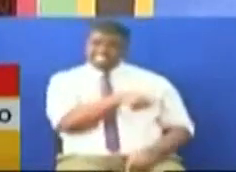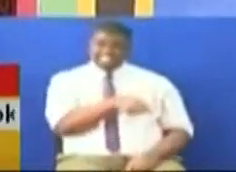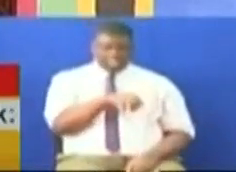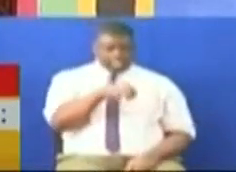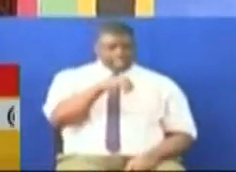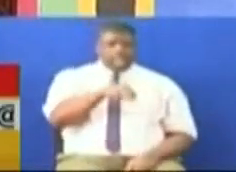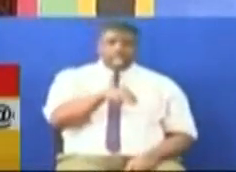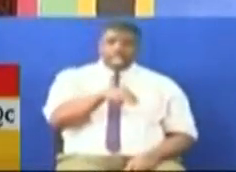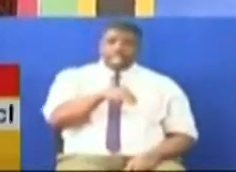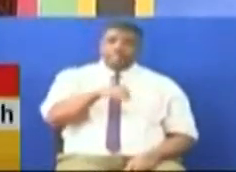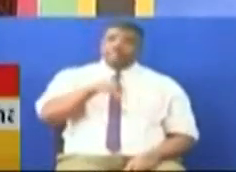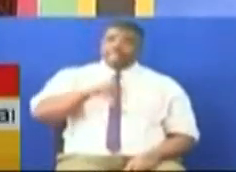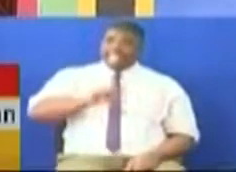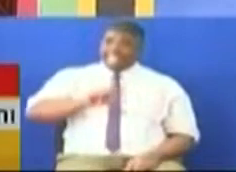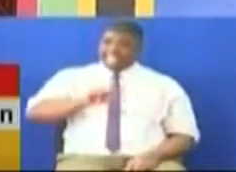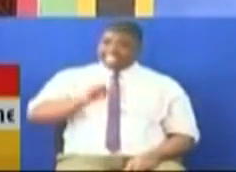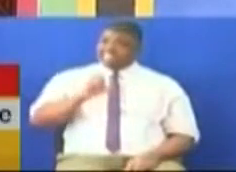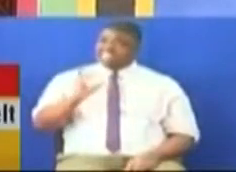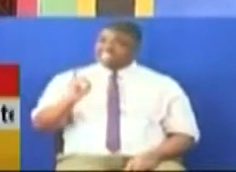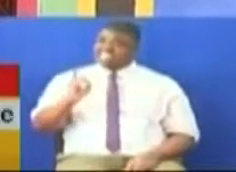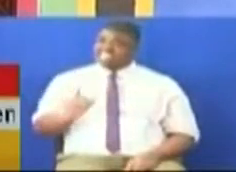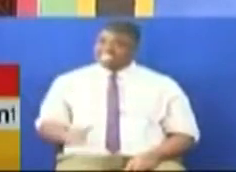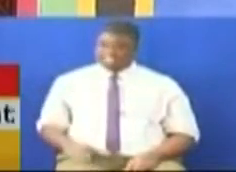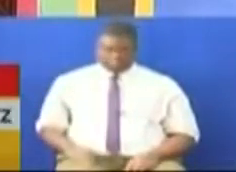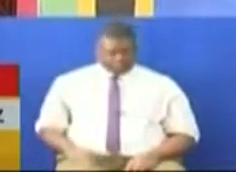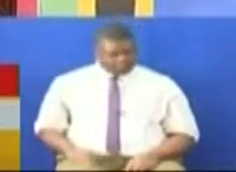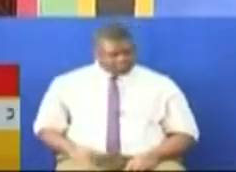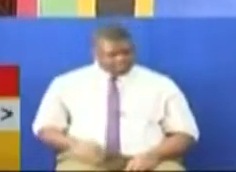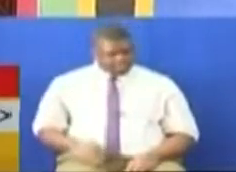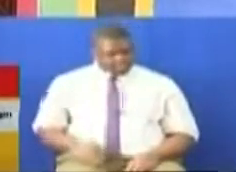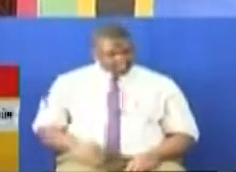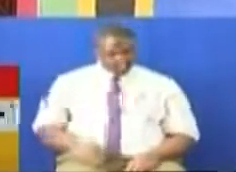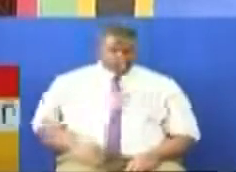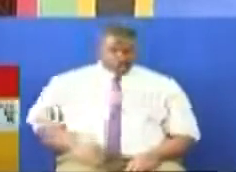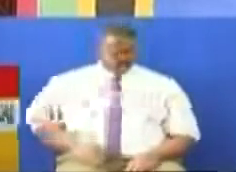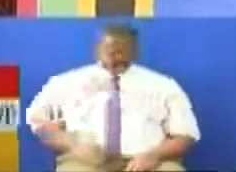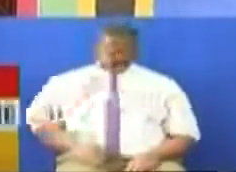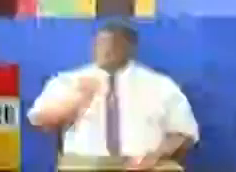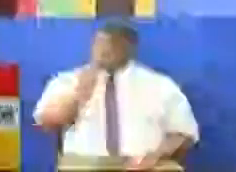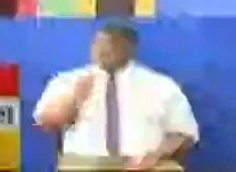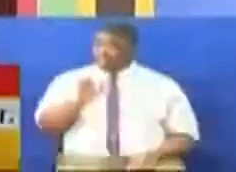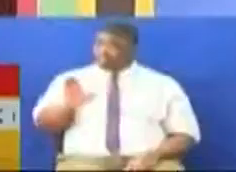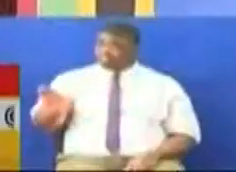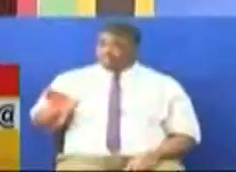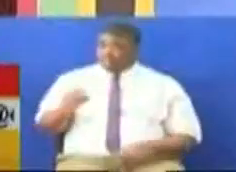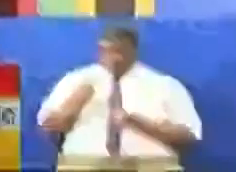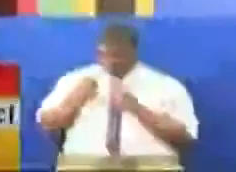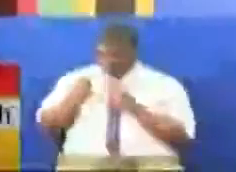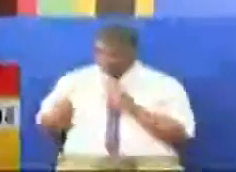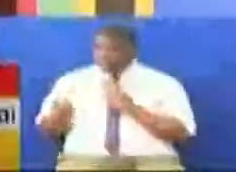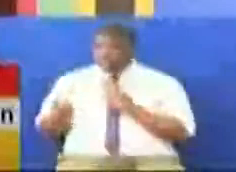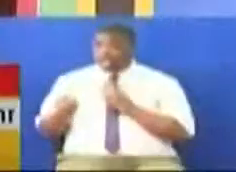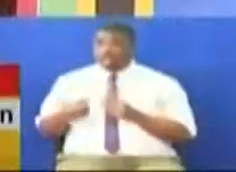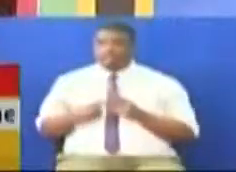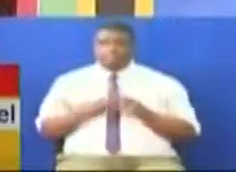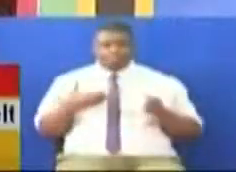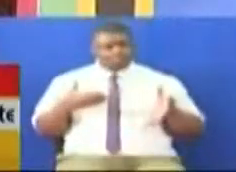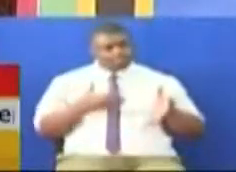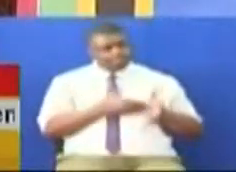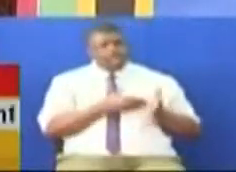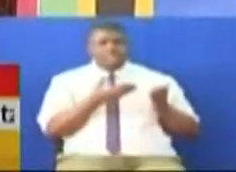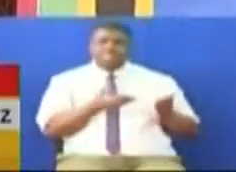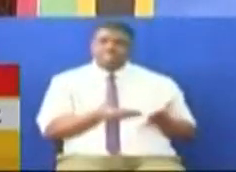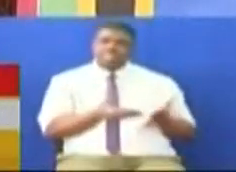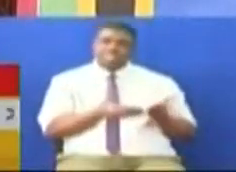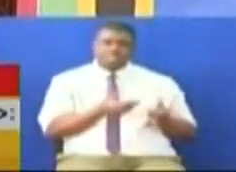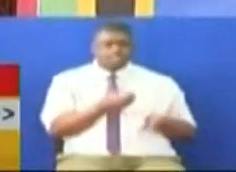Na kinachoonekana, Mheshimiwa Speaker, ukijaribu kuangalia taarifa ya MSD mpaka sasa hivi walikuwa wanahitaji kupata dawa zenye